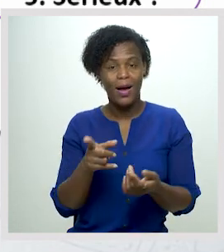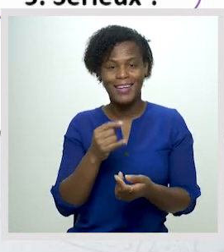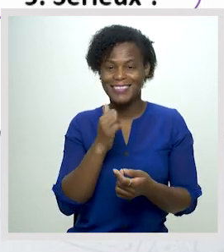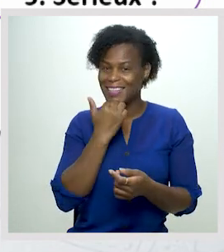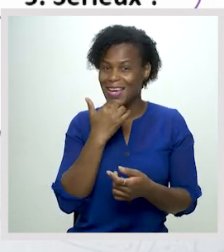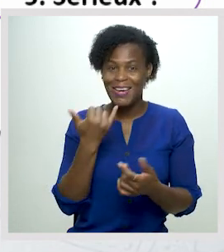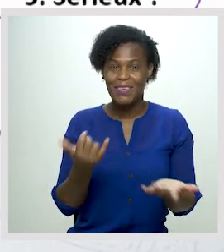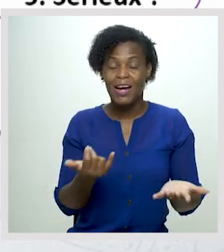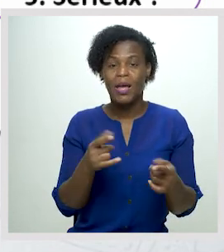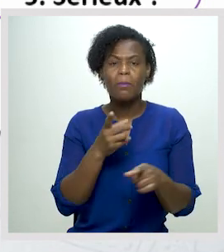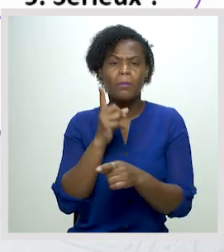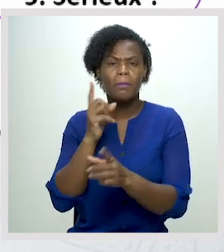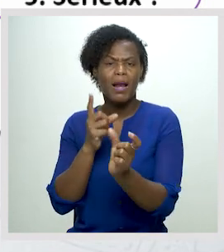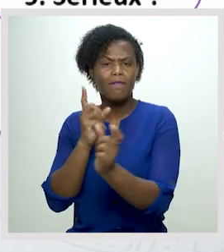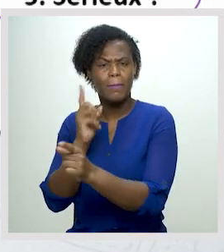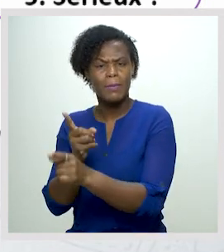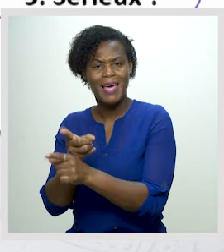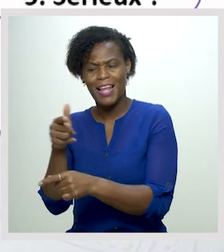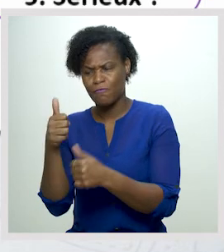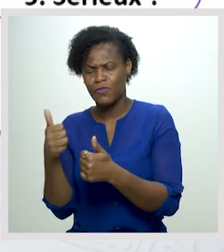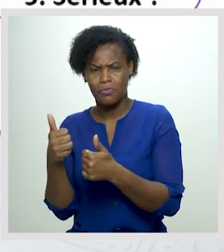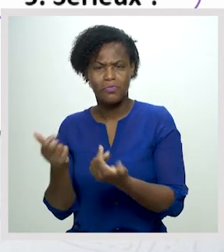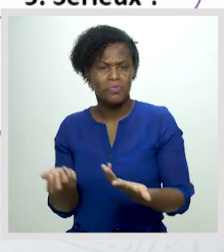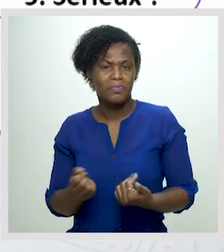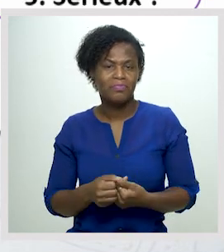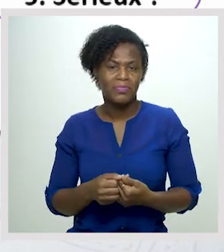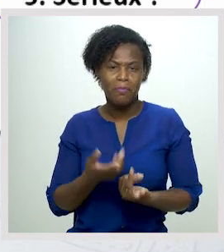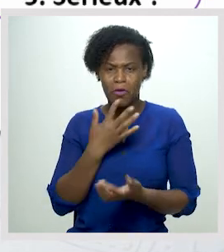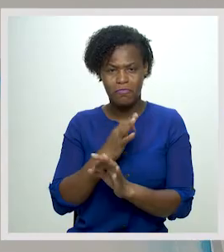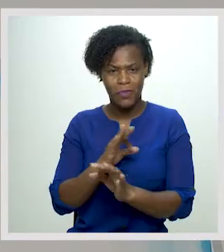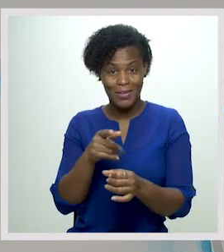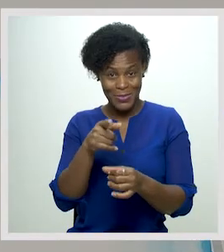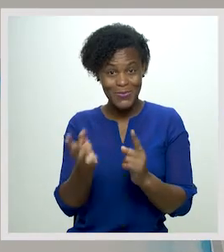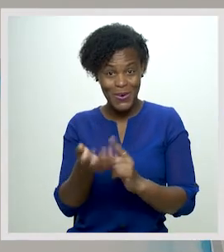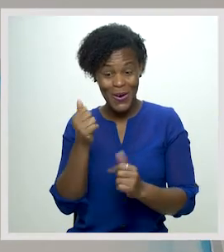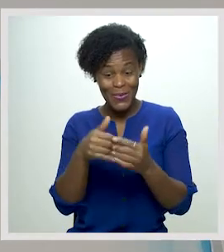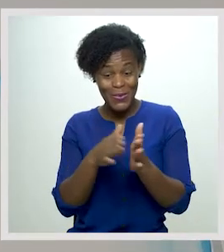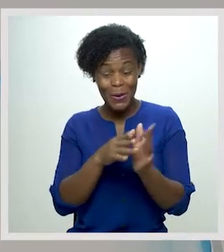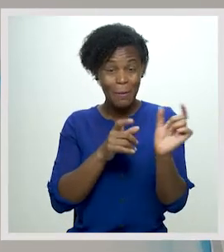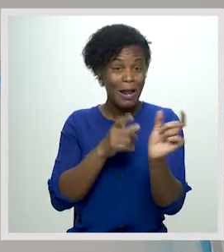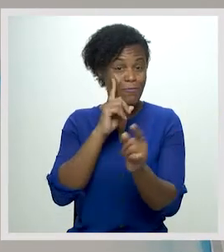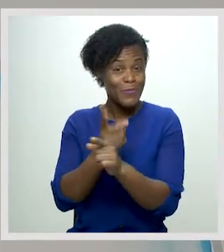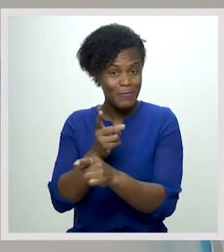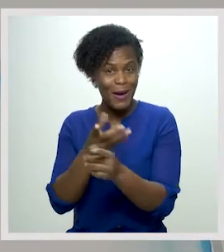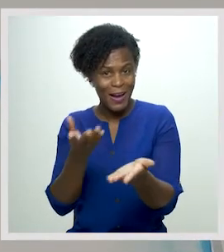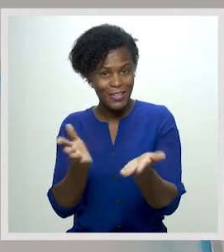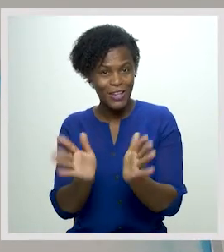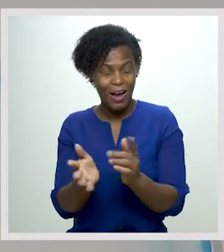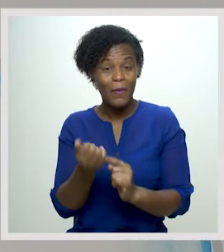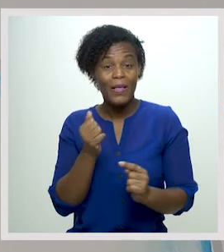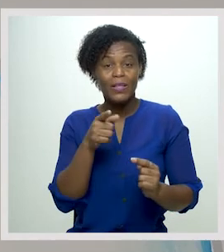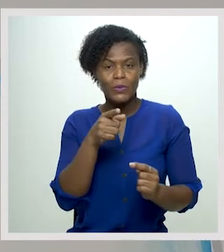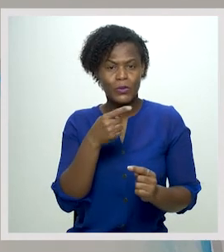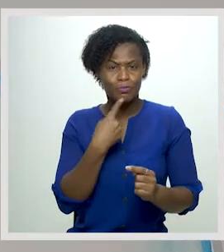est sympa, c'est le synonyme de il est cool. Magnifique, tu as trouvé tous les synonymes. Maintenant que